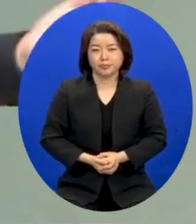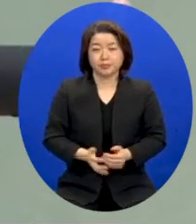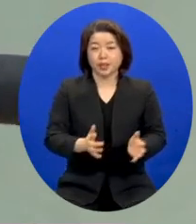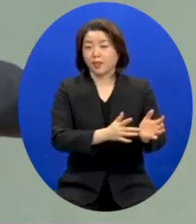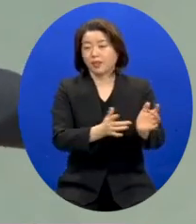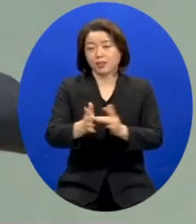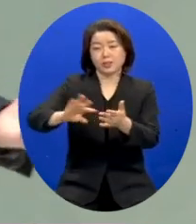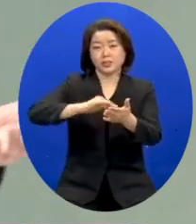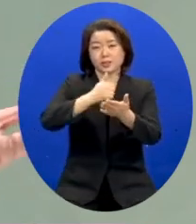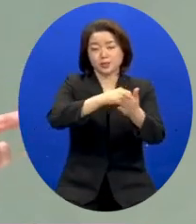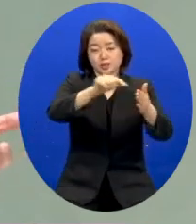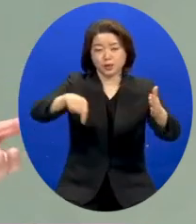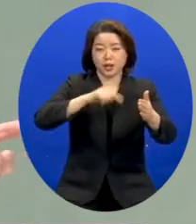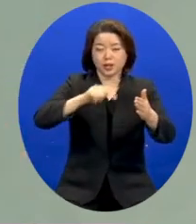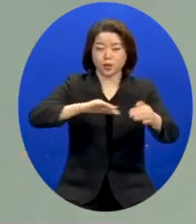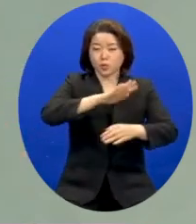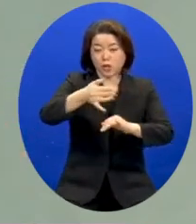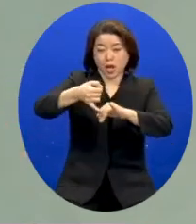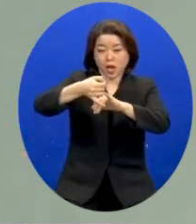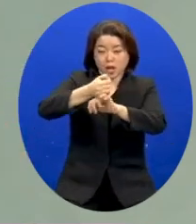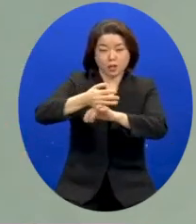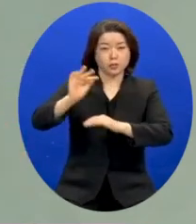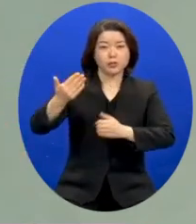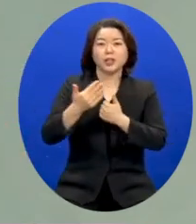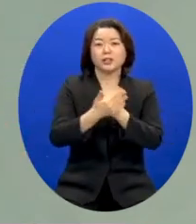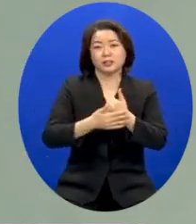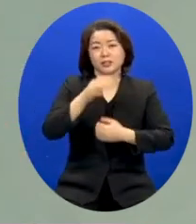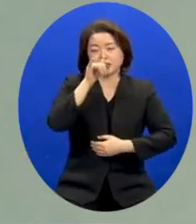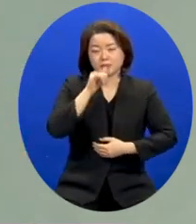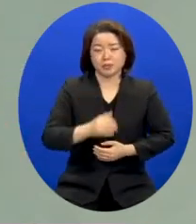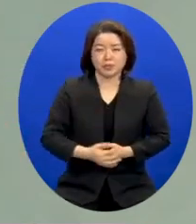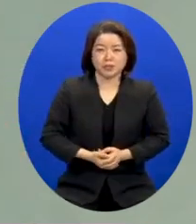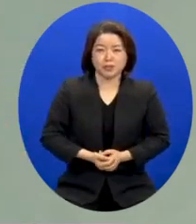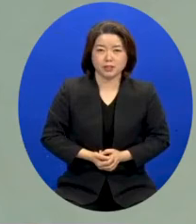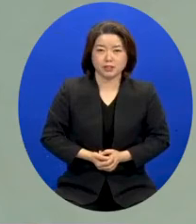예수 그리스도 안에서 우리에게 약속된 은혜예요.